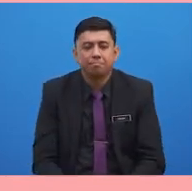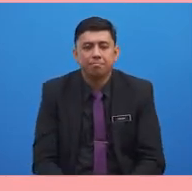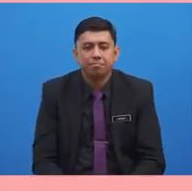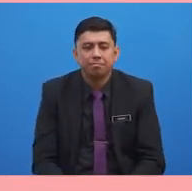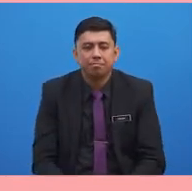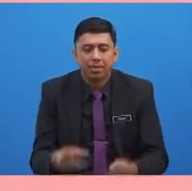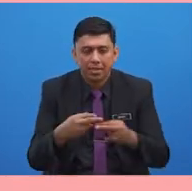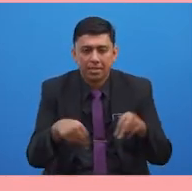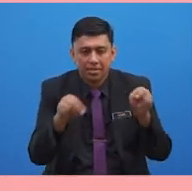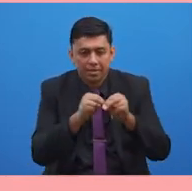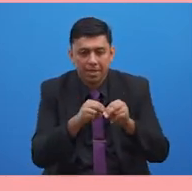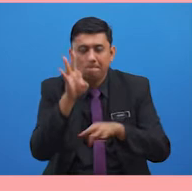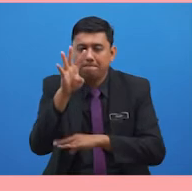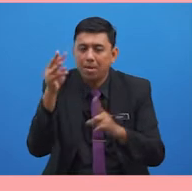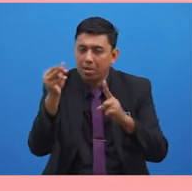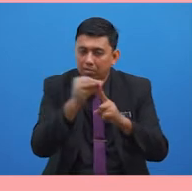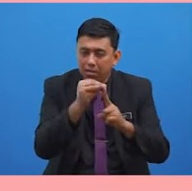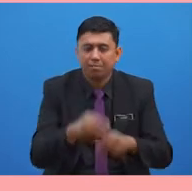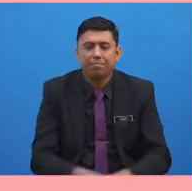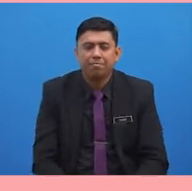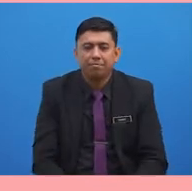ini bernilai 4 markah.